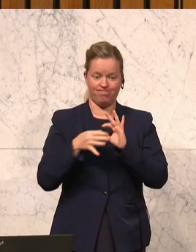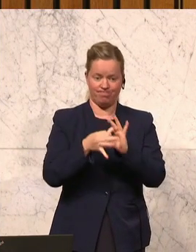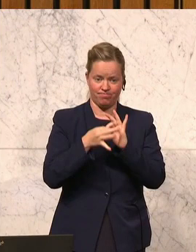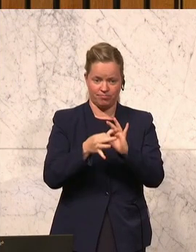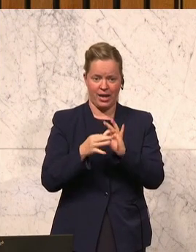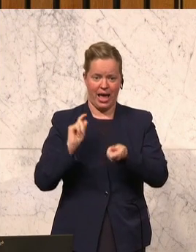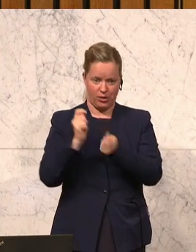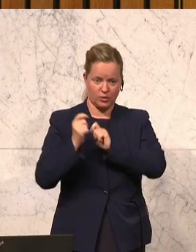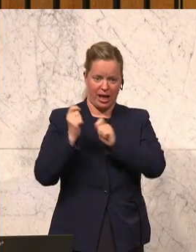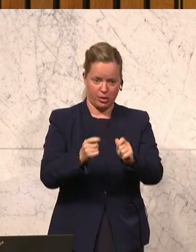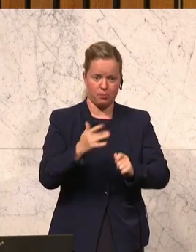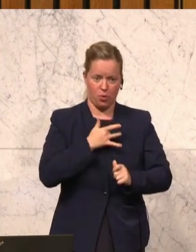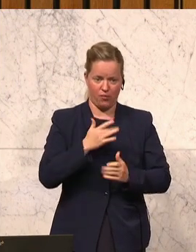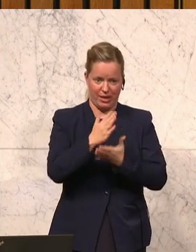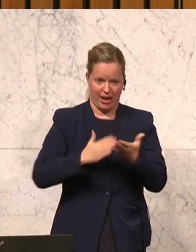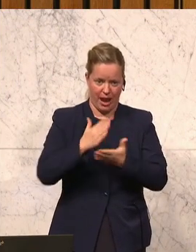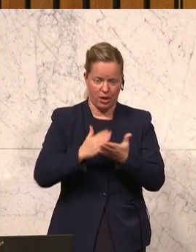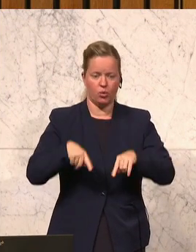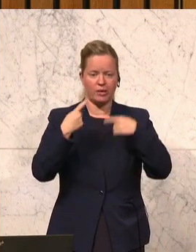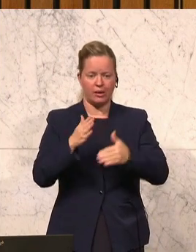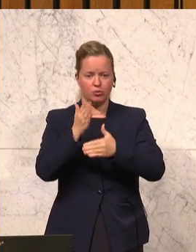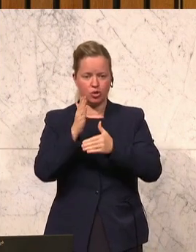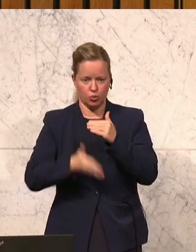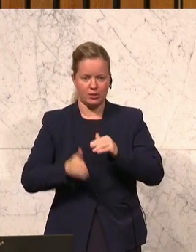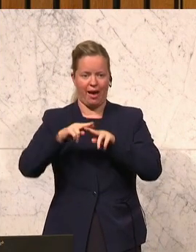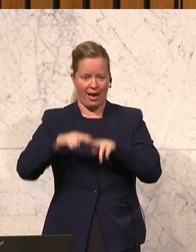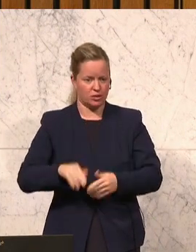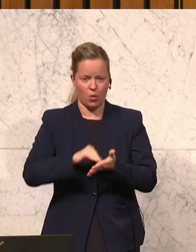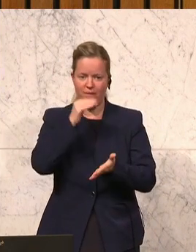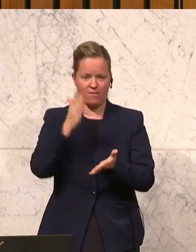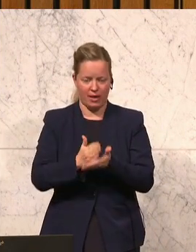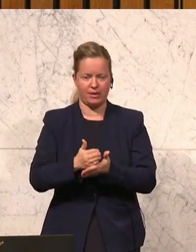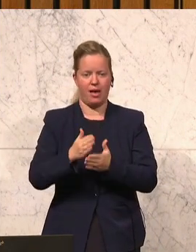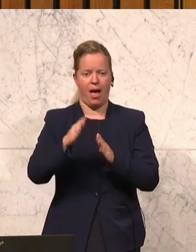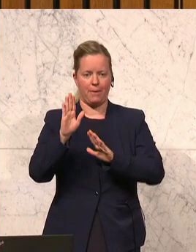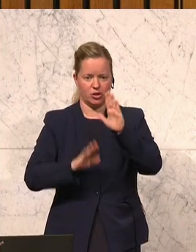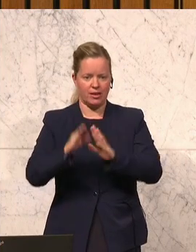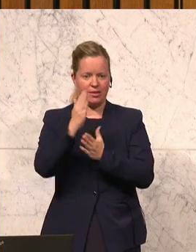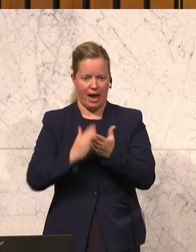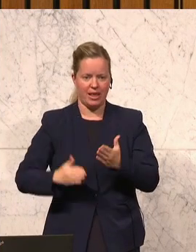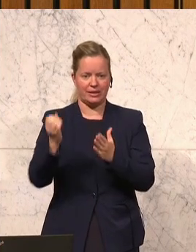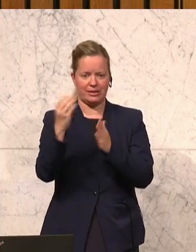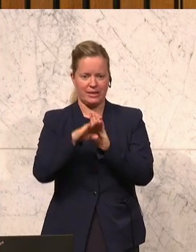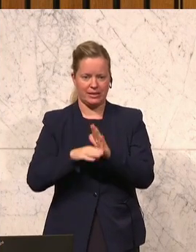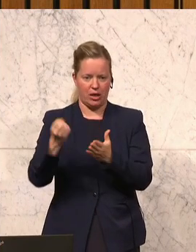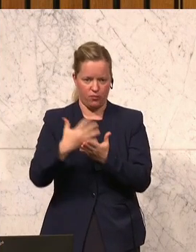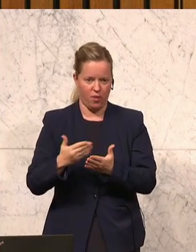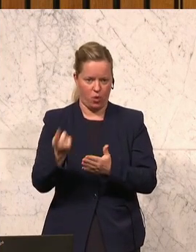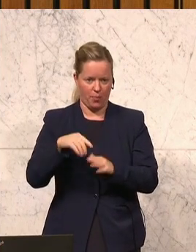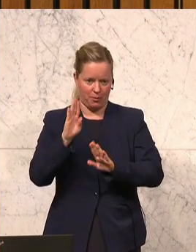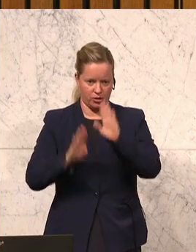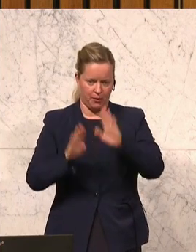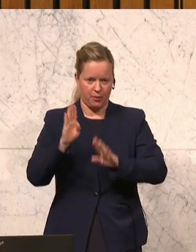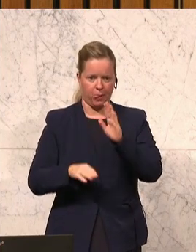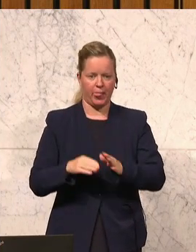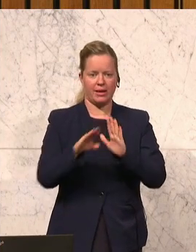Abänderungsantrag betroffenen Teile und schließlich über die restlich noch nicht abgestimmten Teile des Gesetzesentwurfs abstimmen lassen. Da der vorliegende